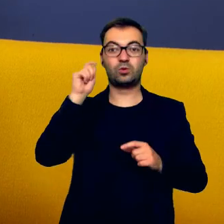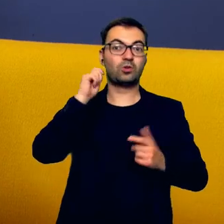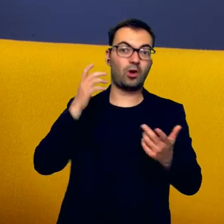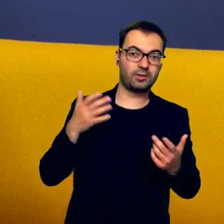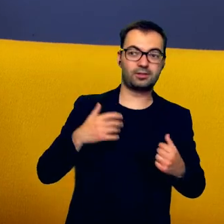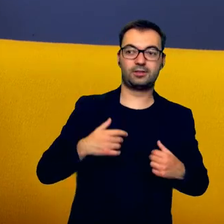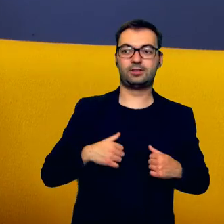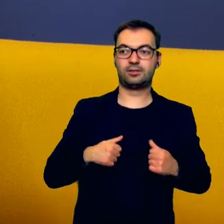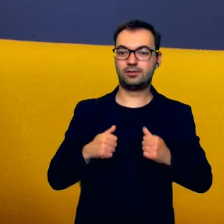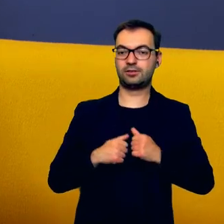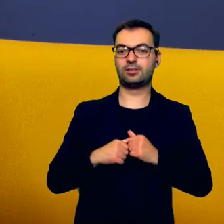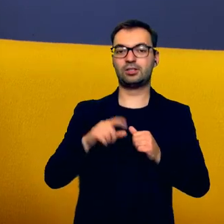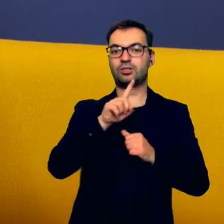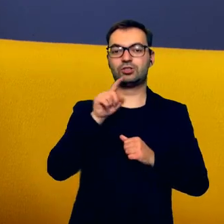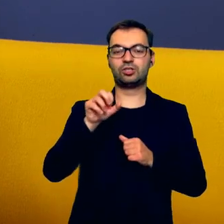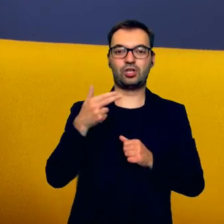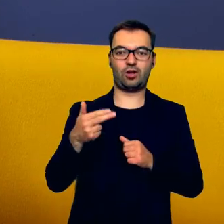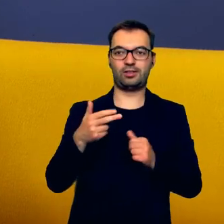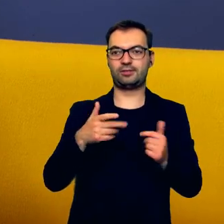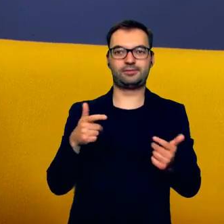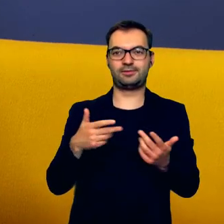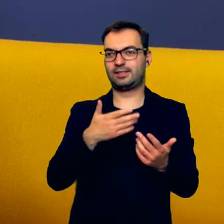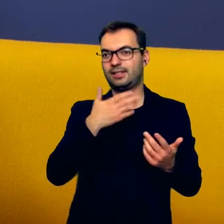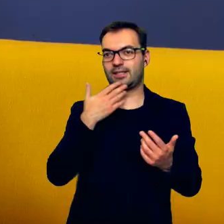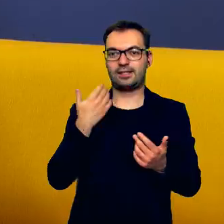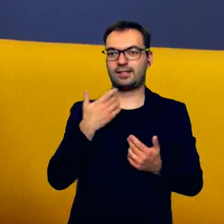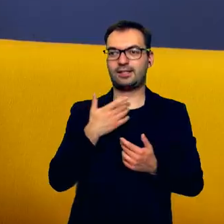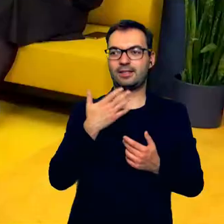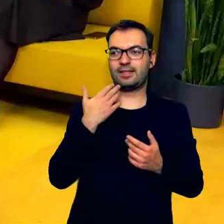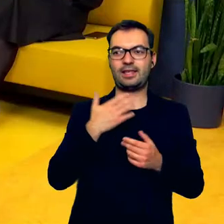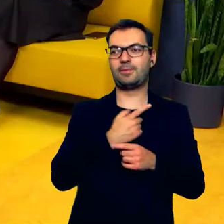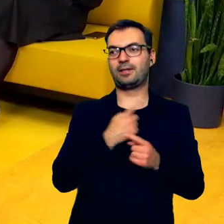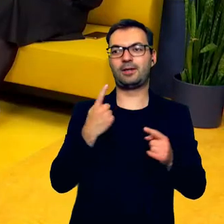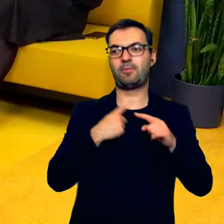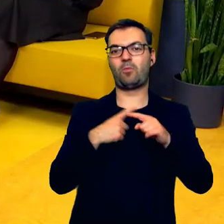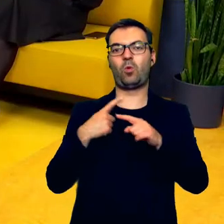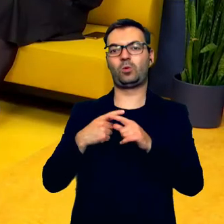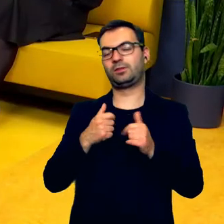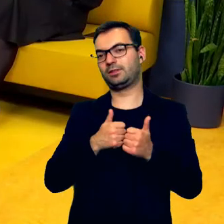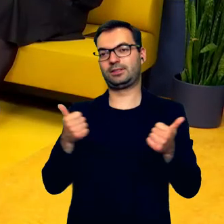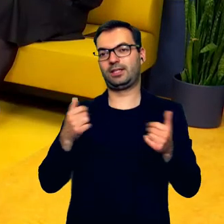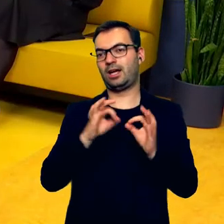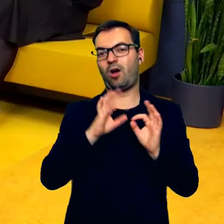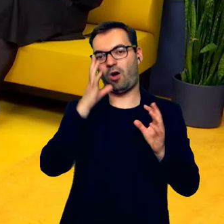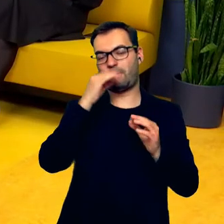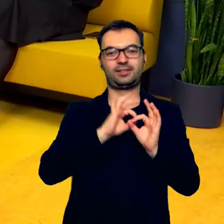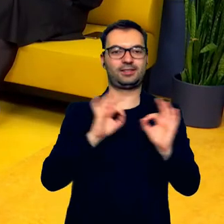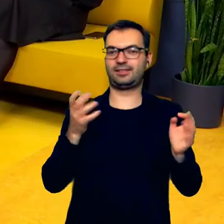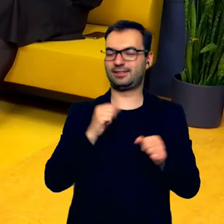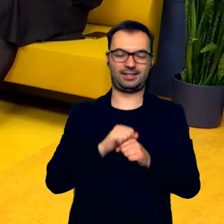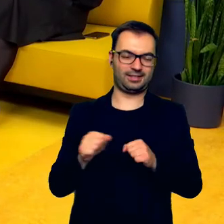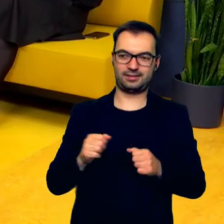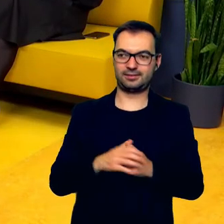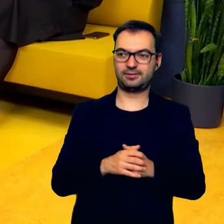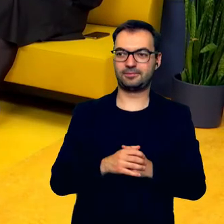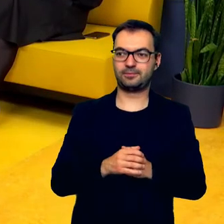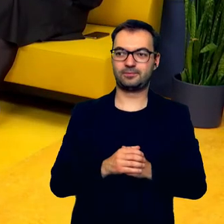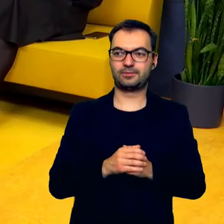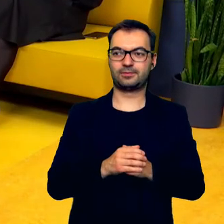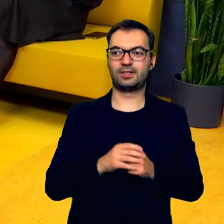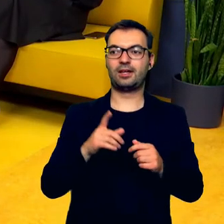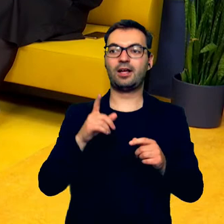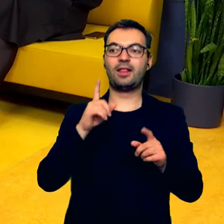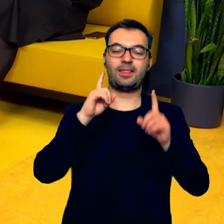kobiet. Rzychoń nie ma tutaj samych jasnych, nie można odmalować, nie można go widzieć tylko w jasnych barwach, jeżeli chodzi o